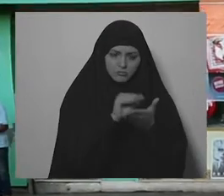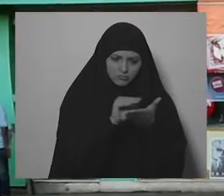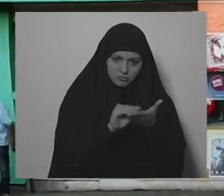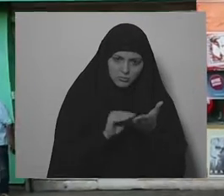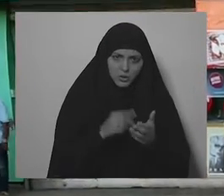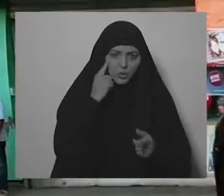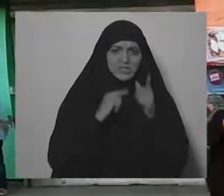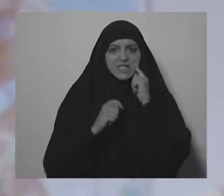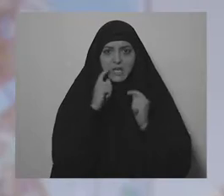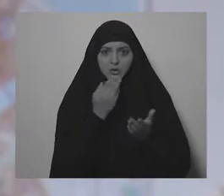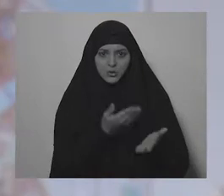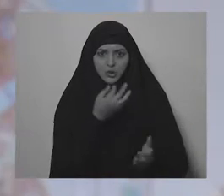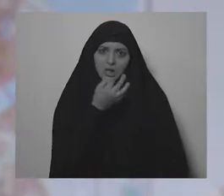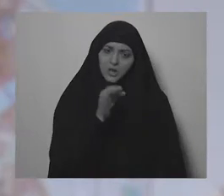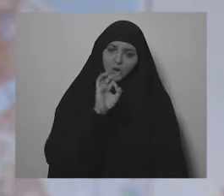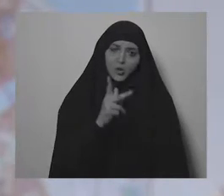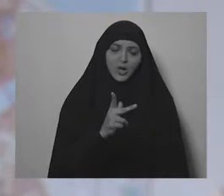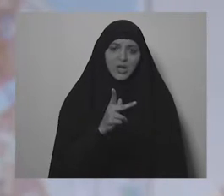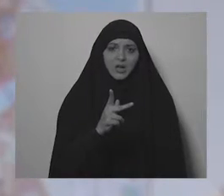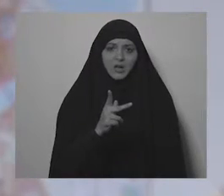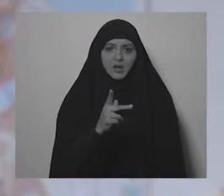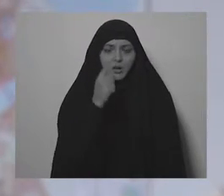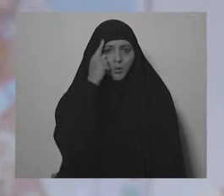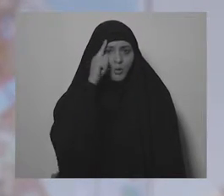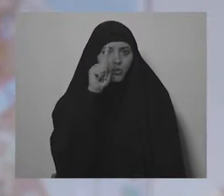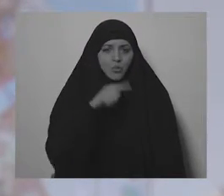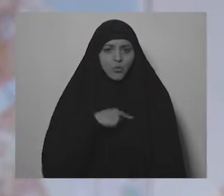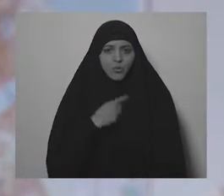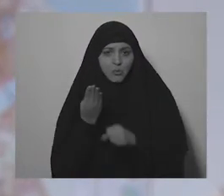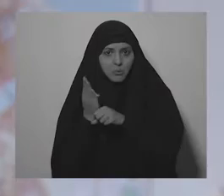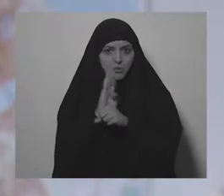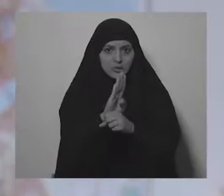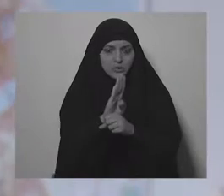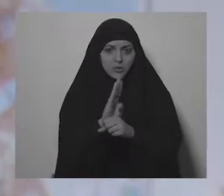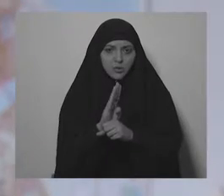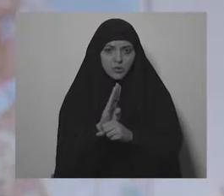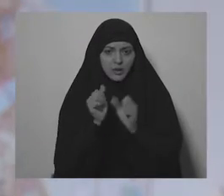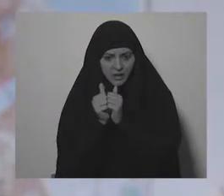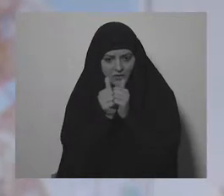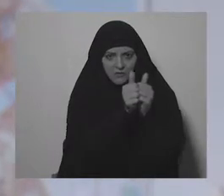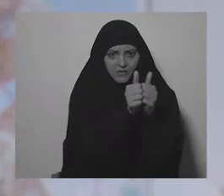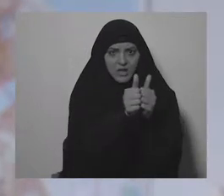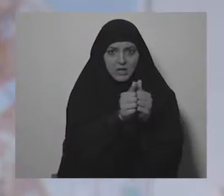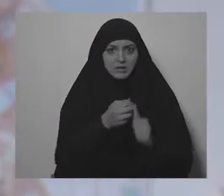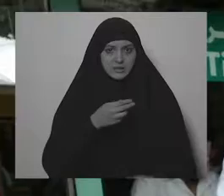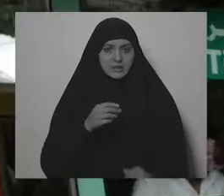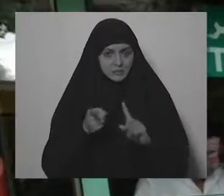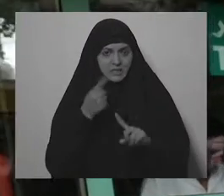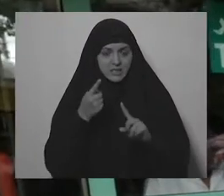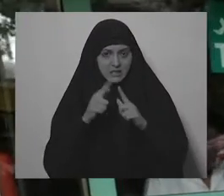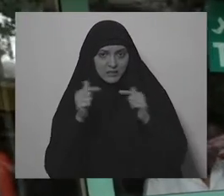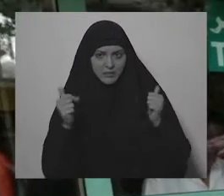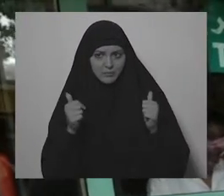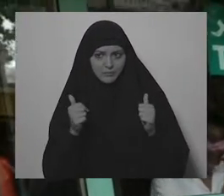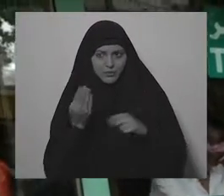بالمدير الموارد البشرية. قال لي اوكي باش يحضروا معاك 5 معناها من سبيسياليتي مختلفة. كي